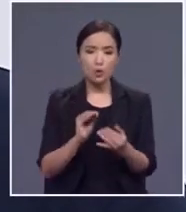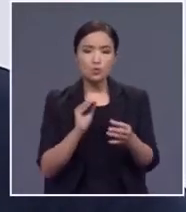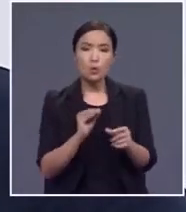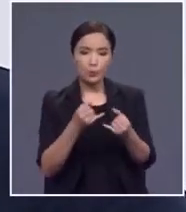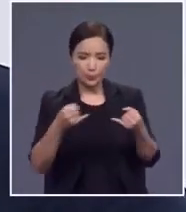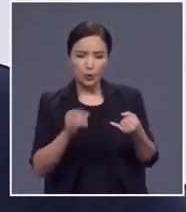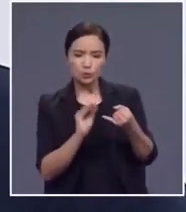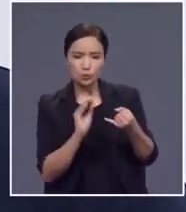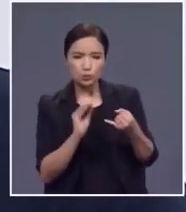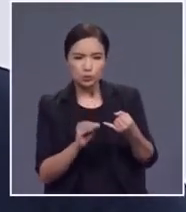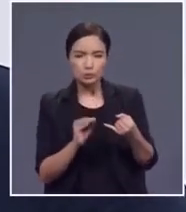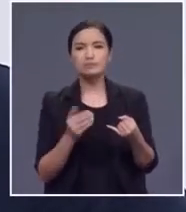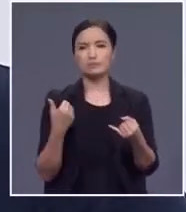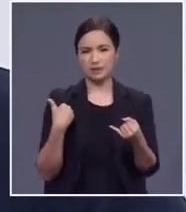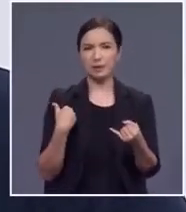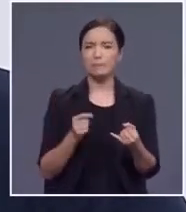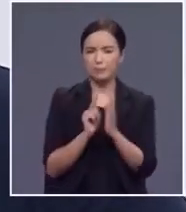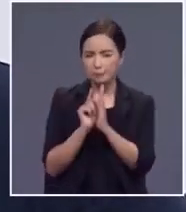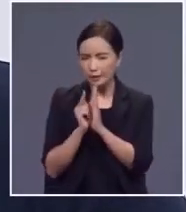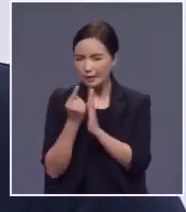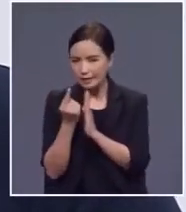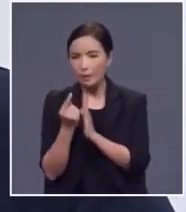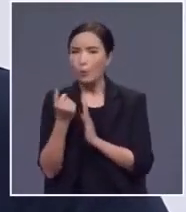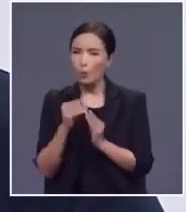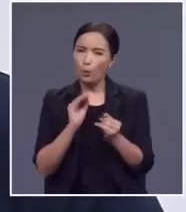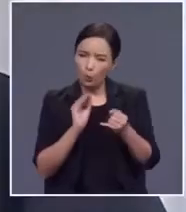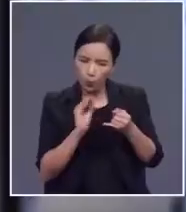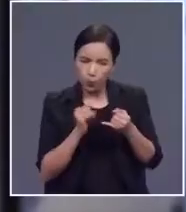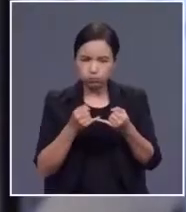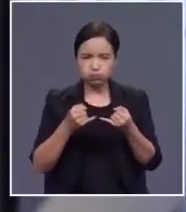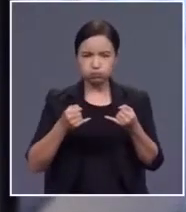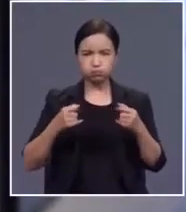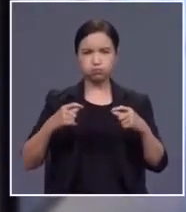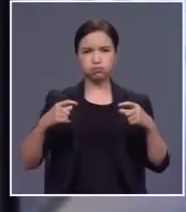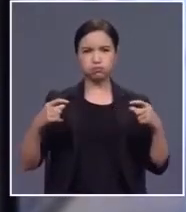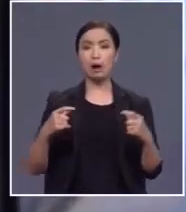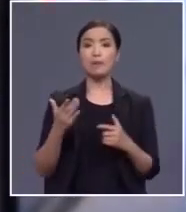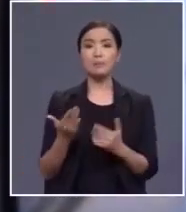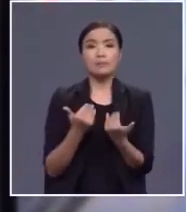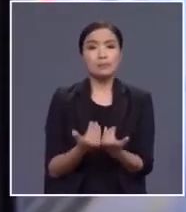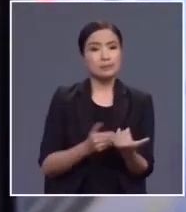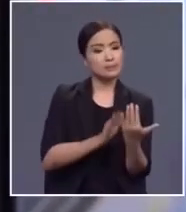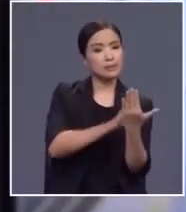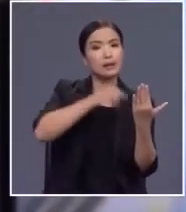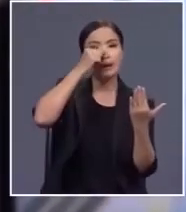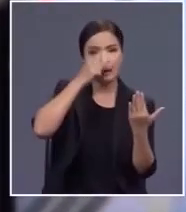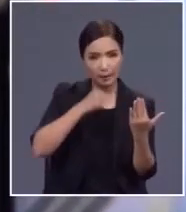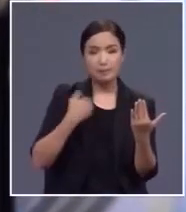ตต่อวินาทีงั้นจะมีความจุที่ใหญ่มากนะฮะซึ่งปัจจุบันประเทศไทยเนี่ยมีท ั้ งสิ้นอยู่ประม